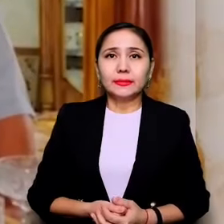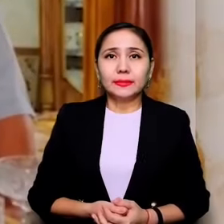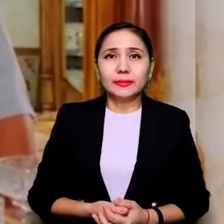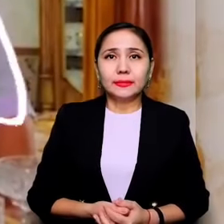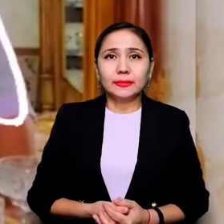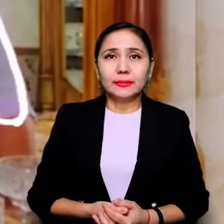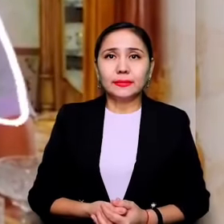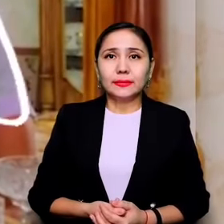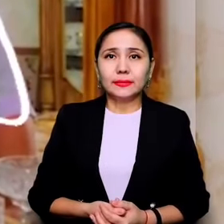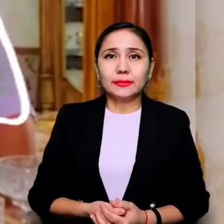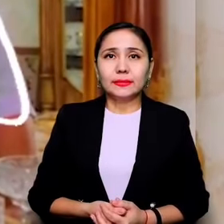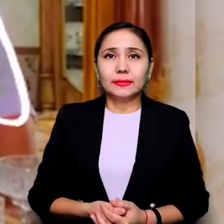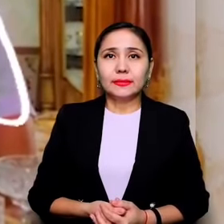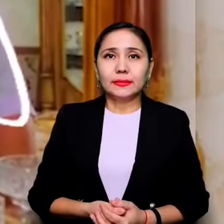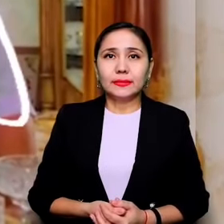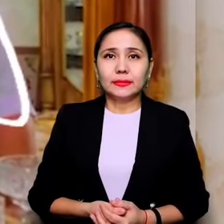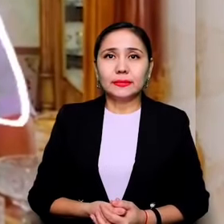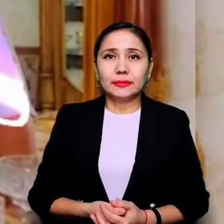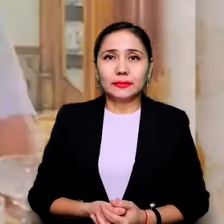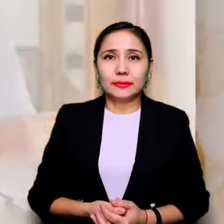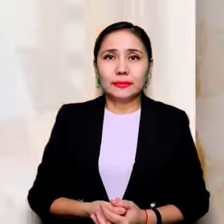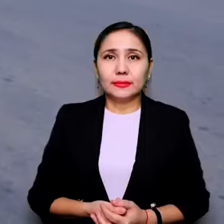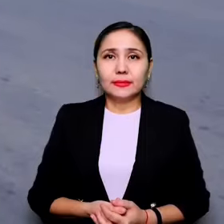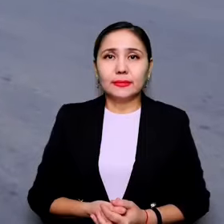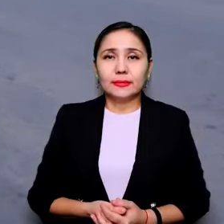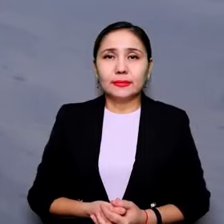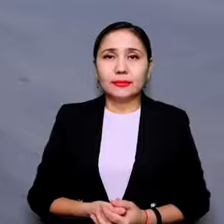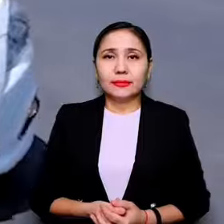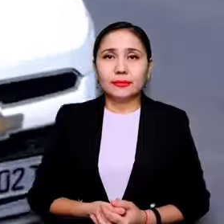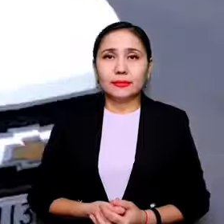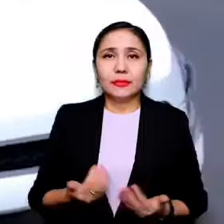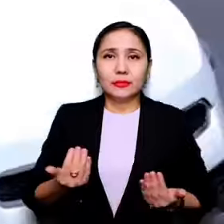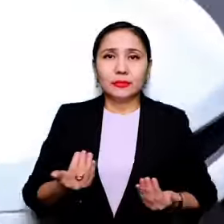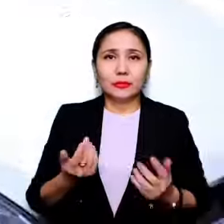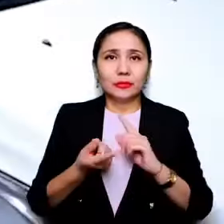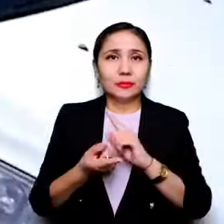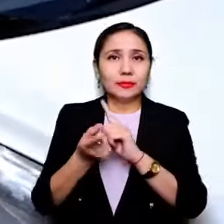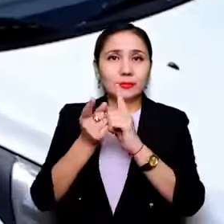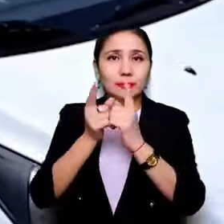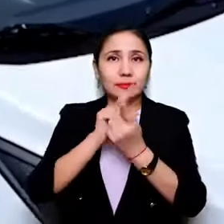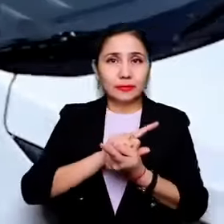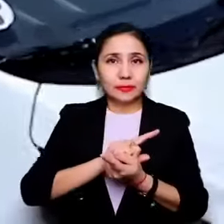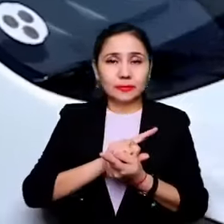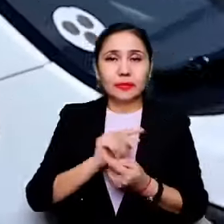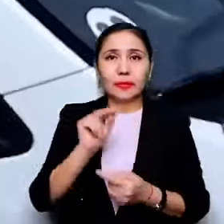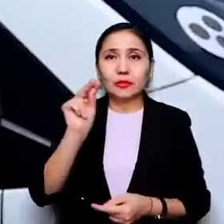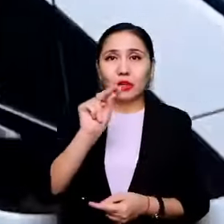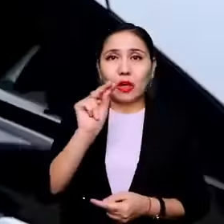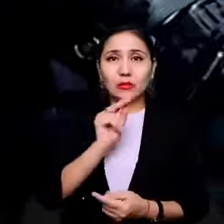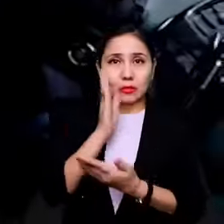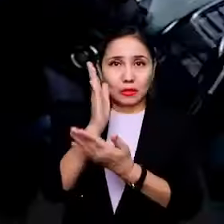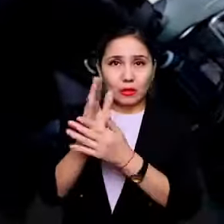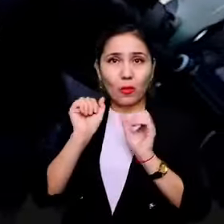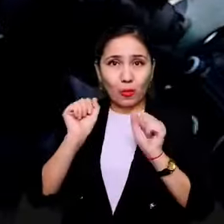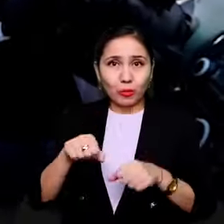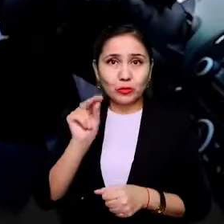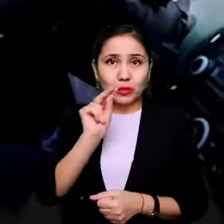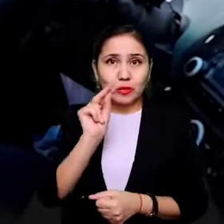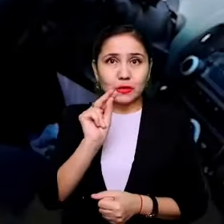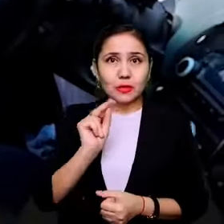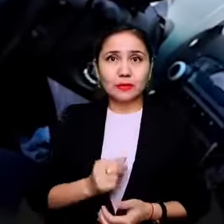aksi oq va pushti ranglar bilan yonib xonadan g'oyib bo'ldi. Endi u ko'chada mashina to'xtatyapti. Chilonzorga assalomu alaykum.